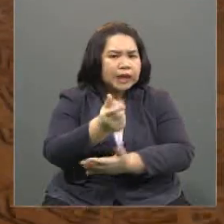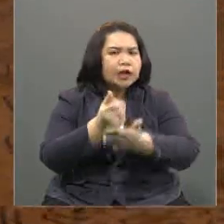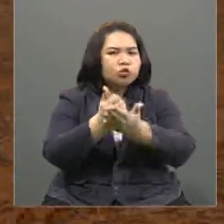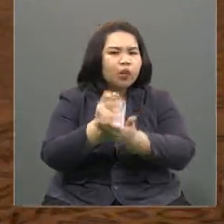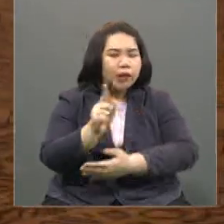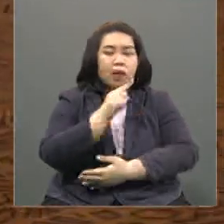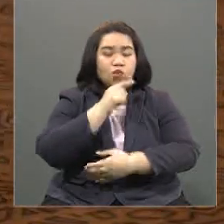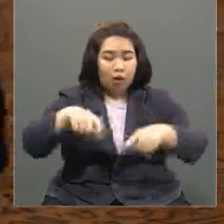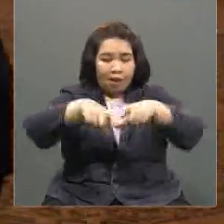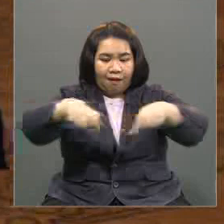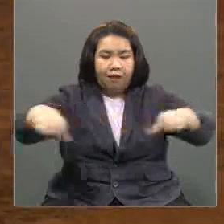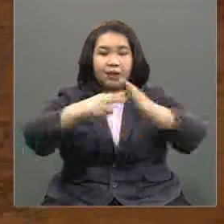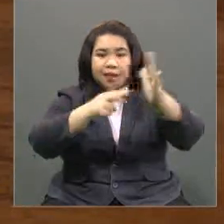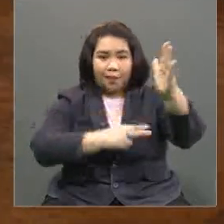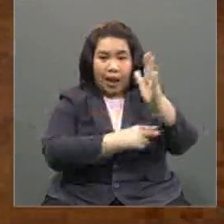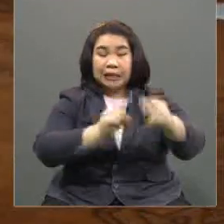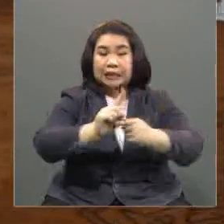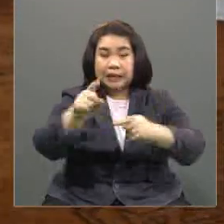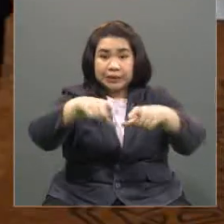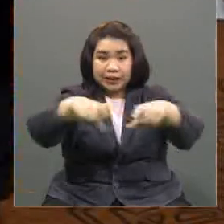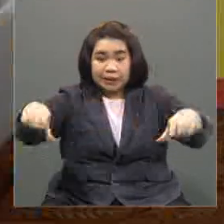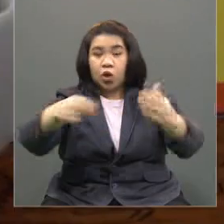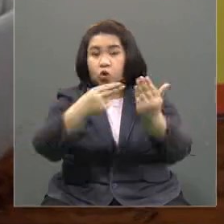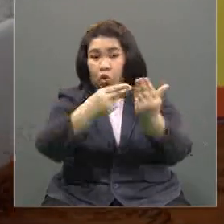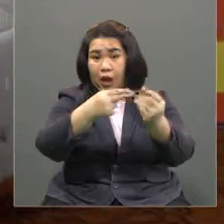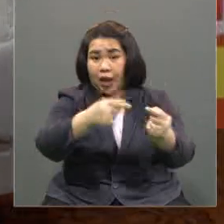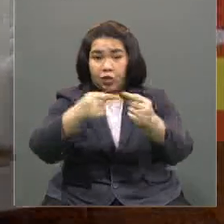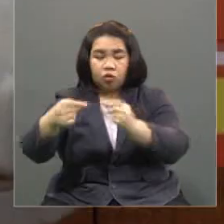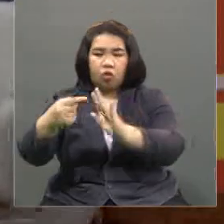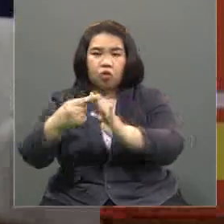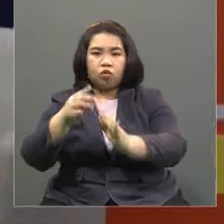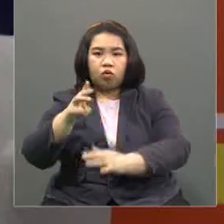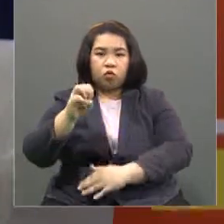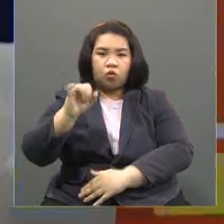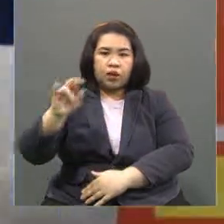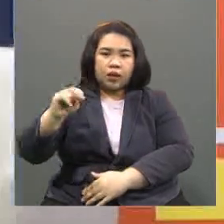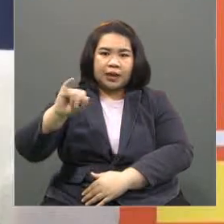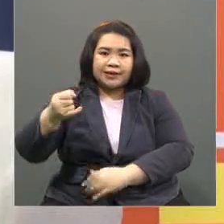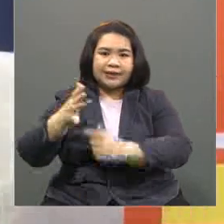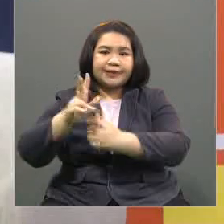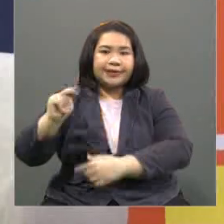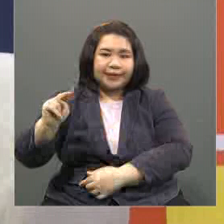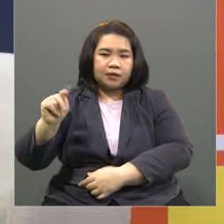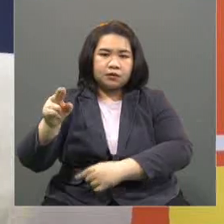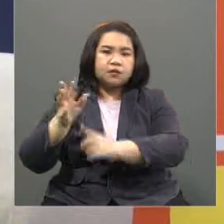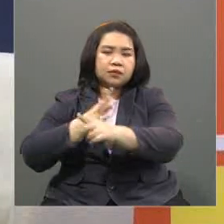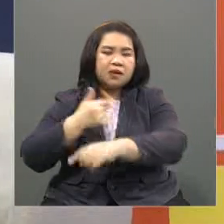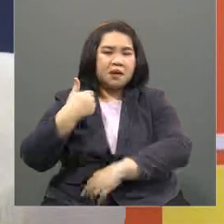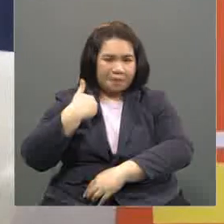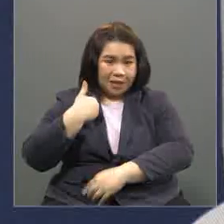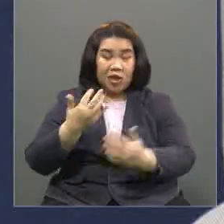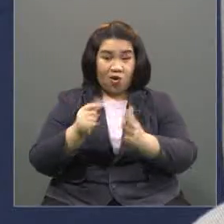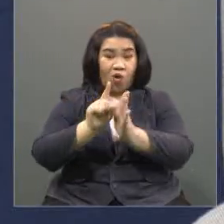ที่จะซ่อมสะพานมิตรภาพไทยลาวแห่งที่1ก็คือหนองคายเวียงจันทน์เตรียมจัดกิจกรรมเฉลิมฉลองครบรอบ30ปีของสะพานในปี